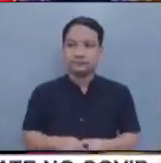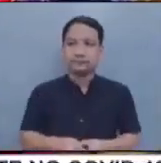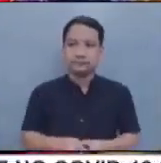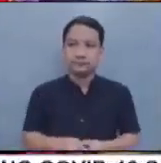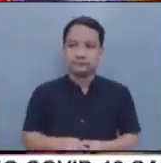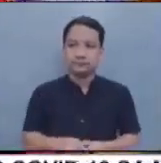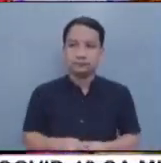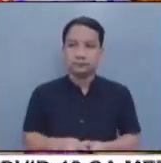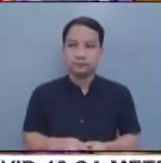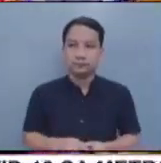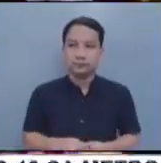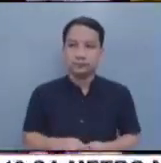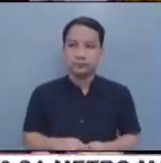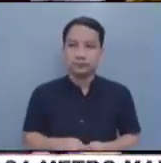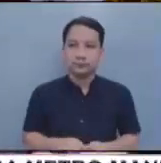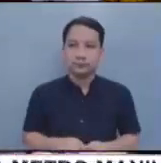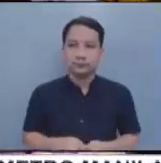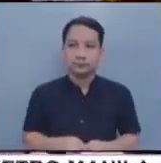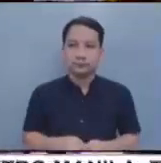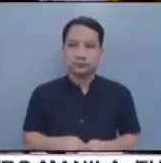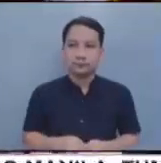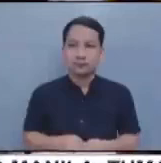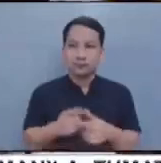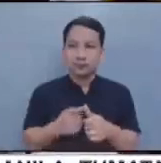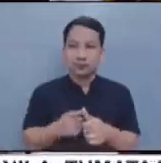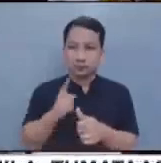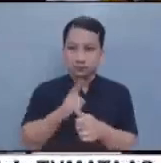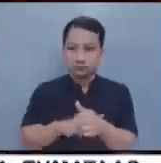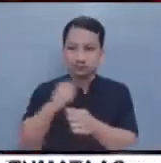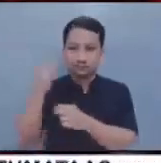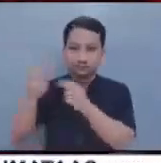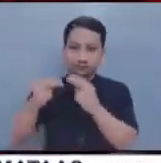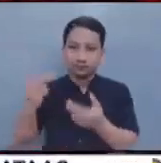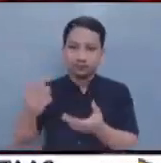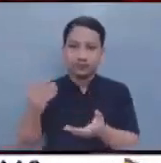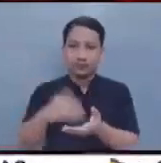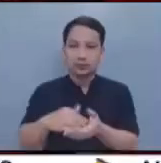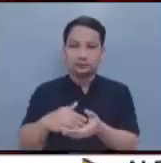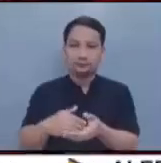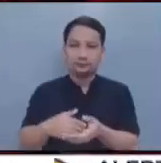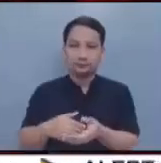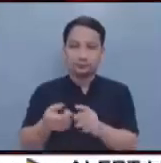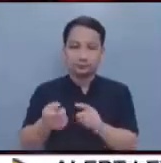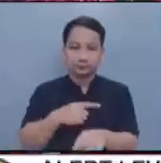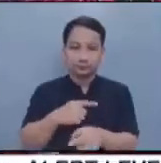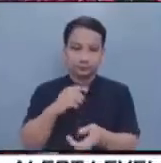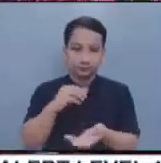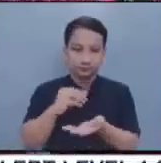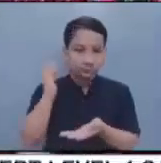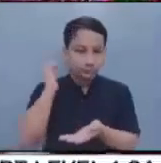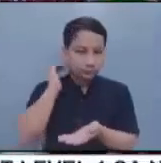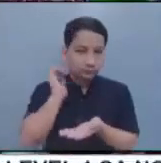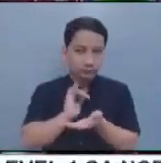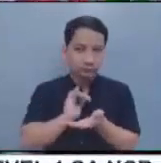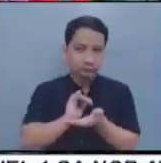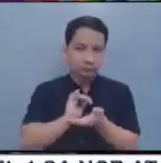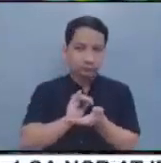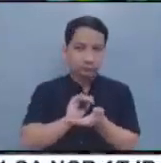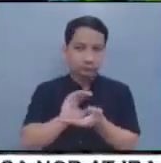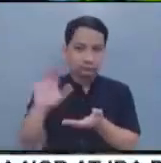Sa kauna-unahang pagkakataon sa kasaysayan, nakamit na Mindanao State University Iligan Institute of Technology